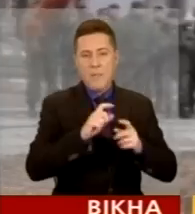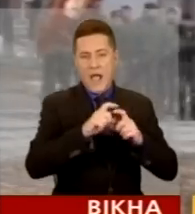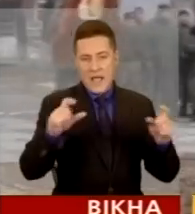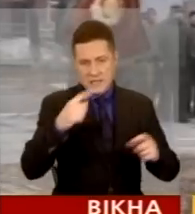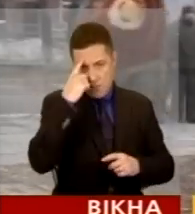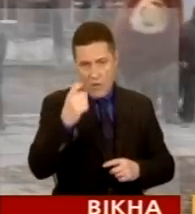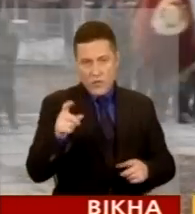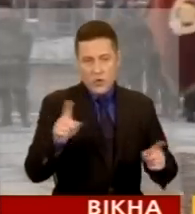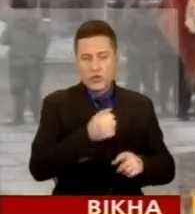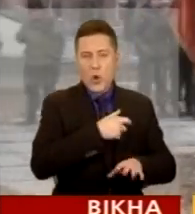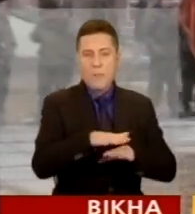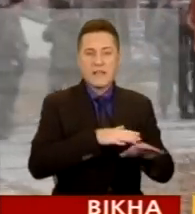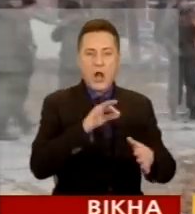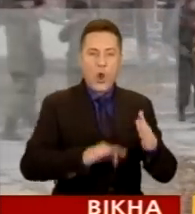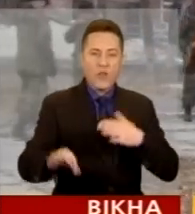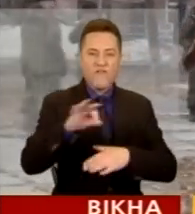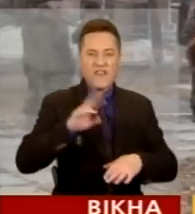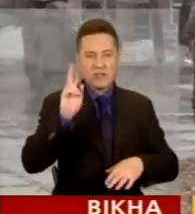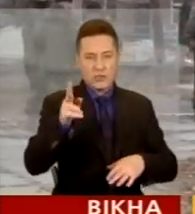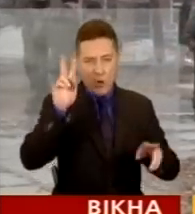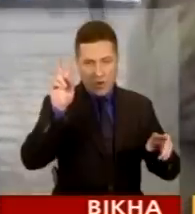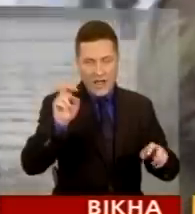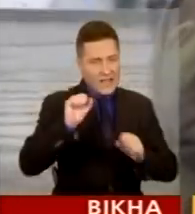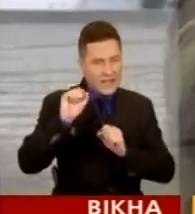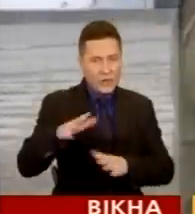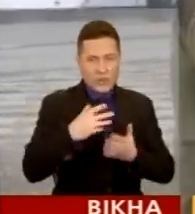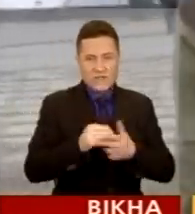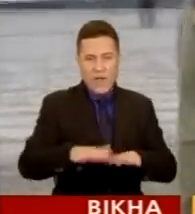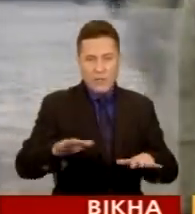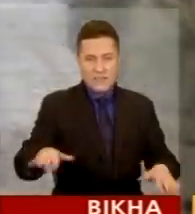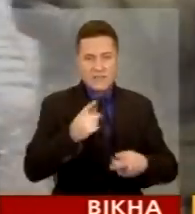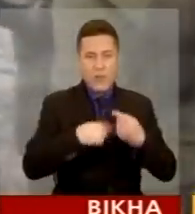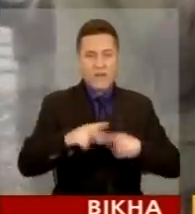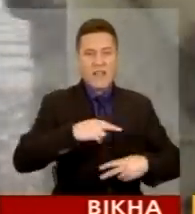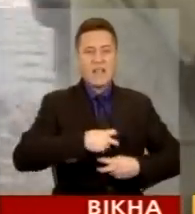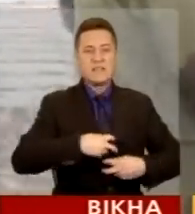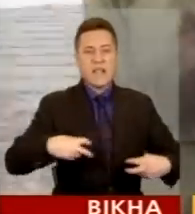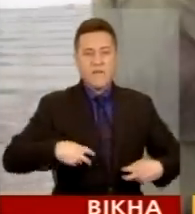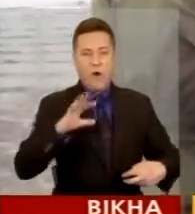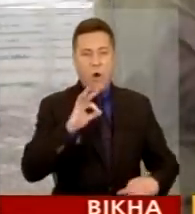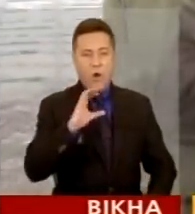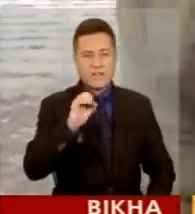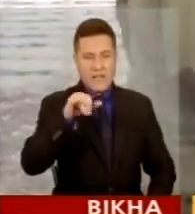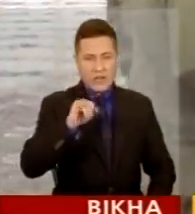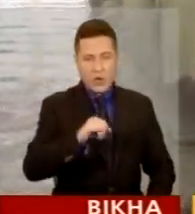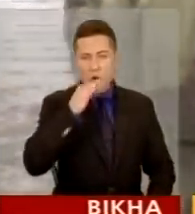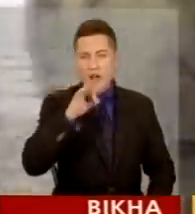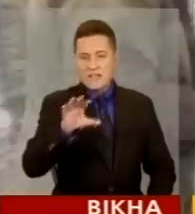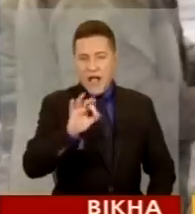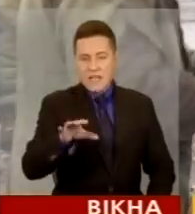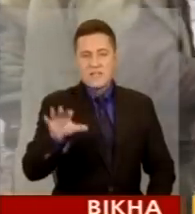що батальйон «Восток» кинув свої позиції і повертається в Осетію. Я вчора вже розказував про казачків луганських,